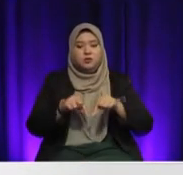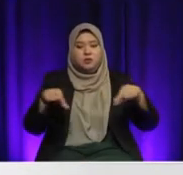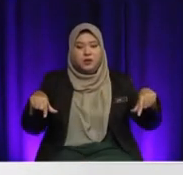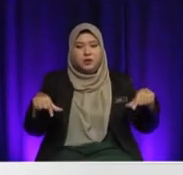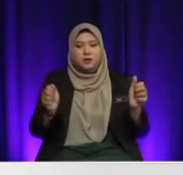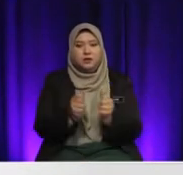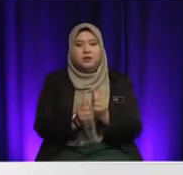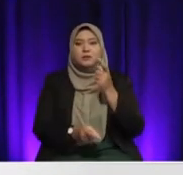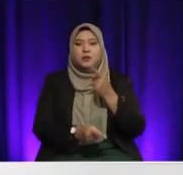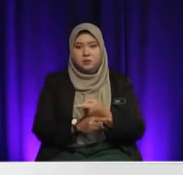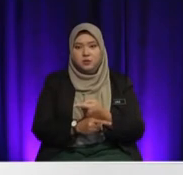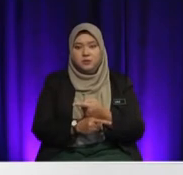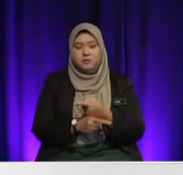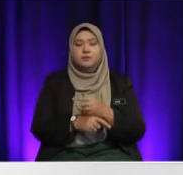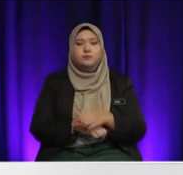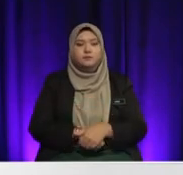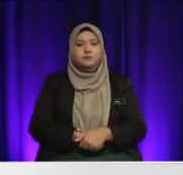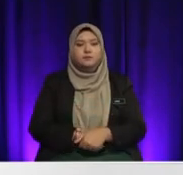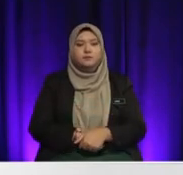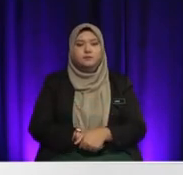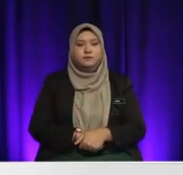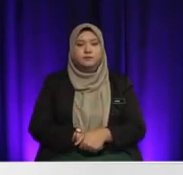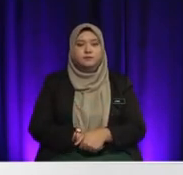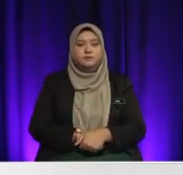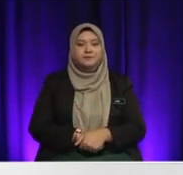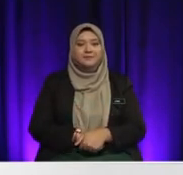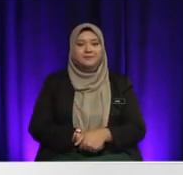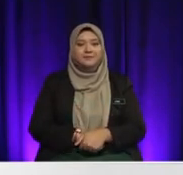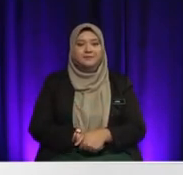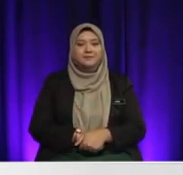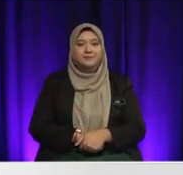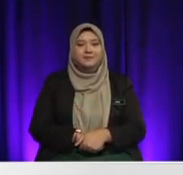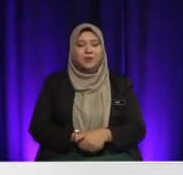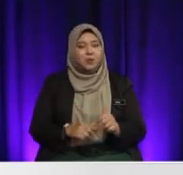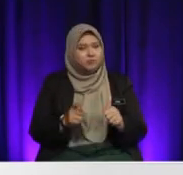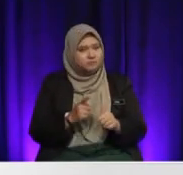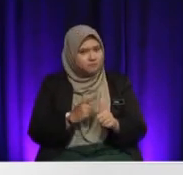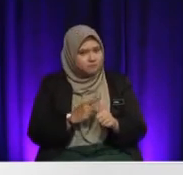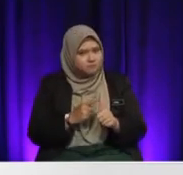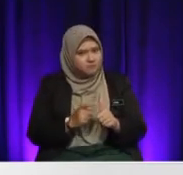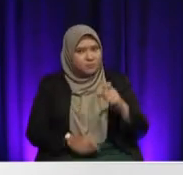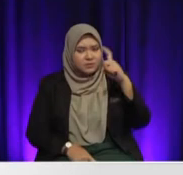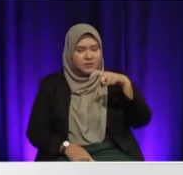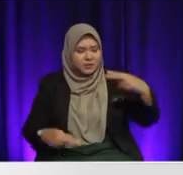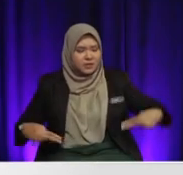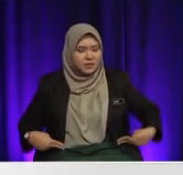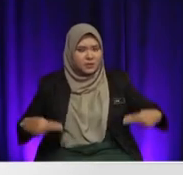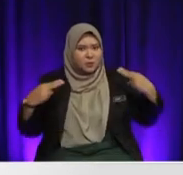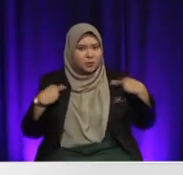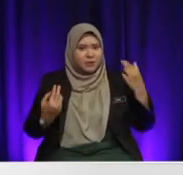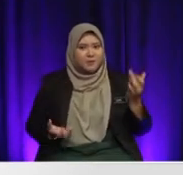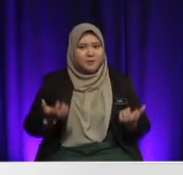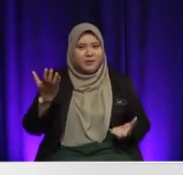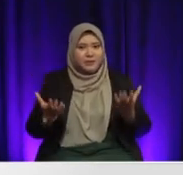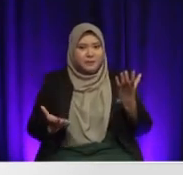Menghidupkan penimbang. Menghidupkan penimbang, betul ke? Betul. Kena tekan on lah. Kalau tak, nanti kerang nak timbang macam mana? Ya, betul.